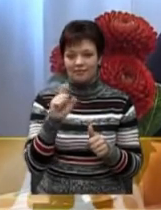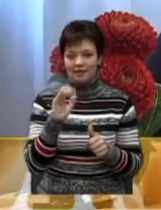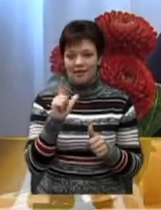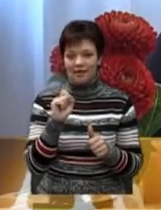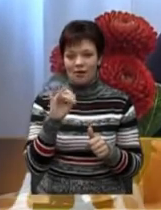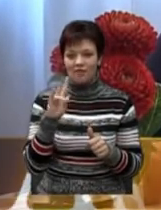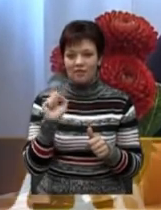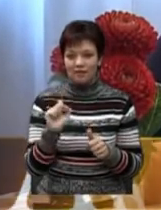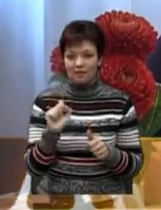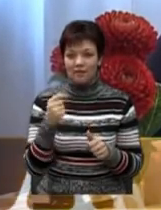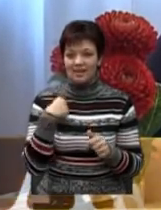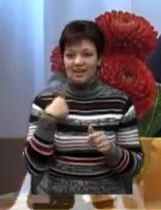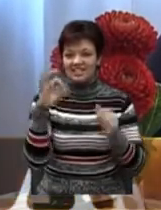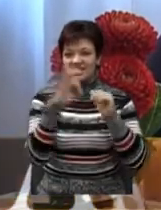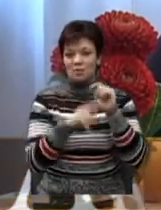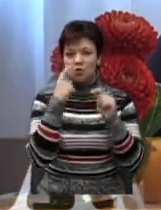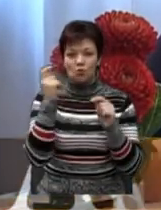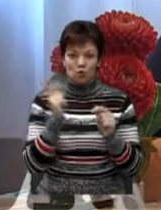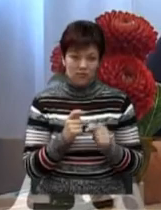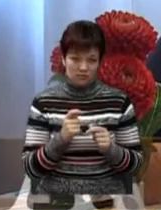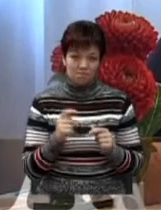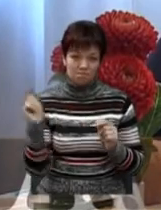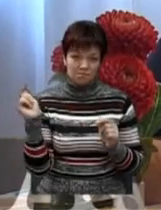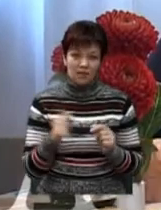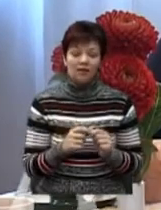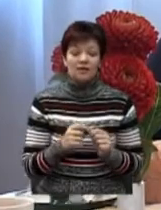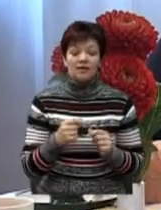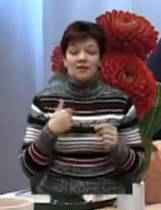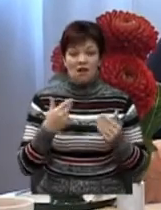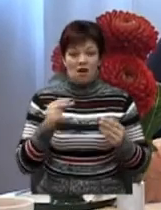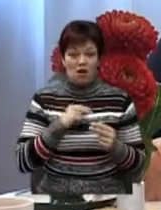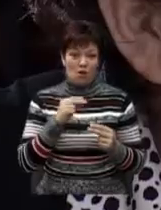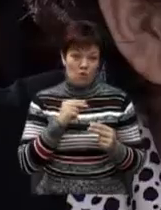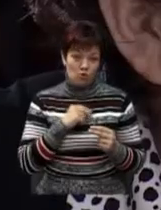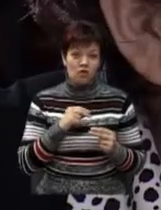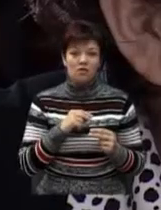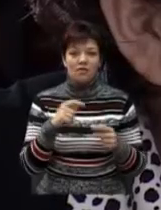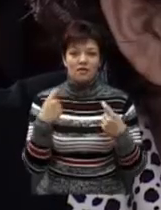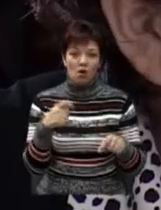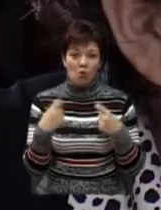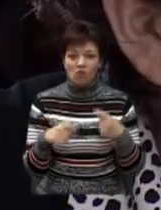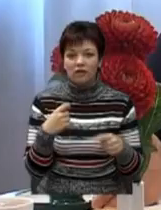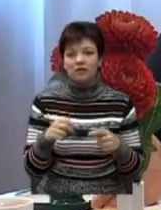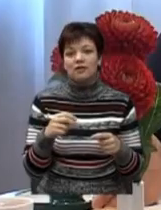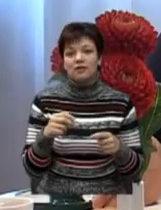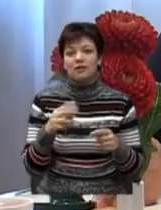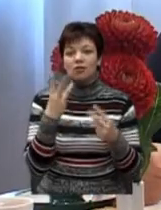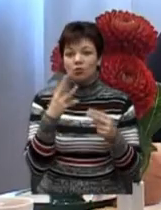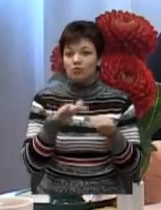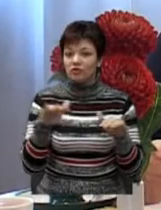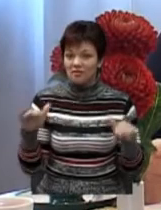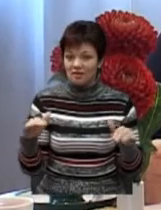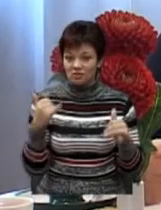год. Я сама западнянка. Всю жизнь свою проработала в торговле. У меня трое детей. На